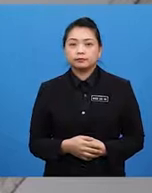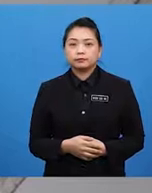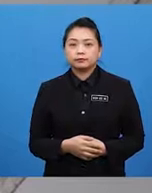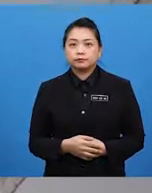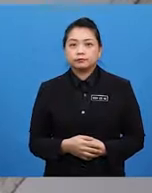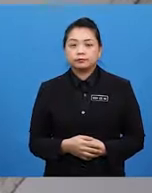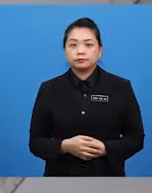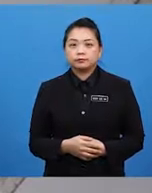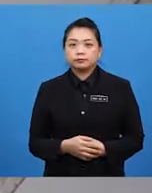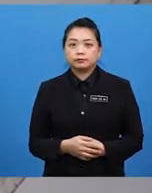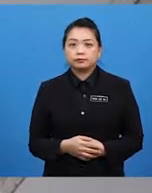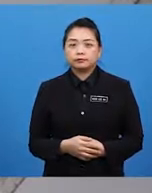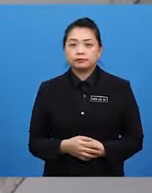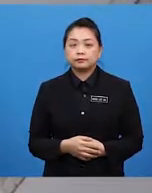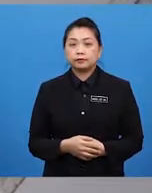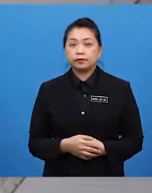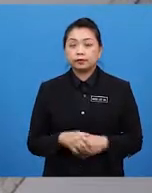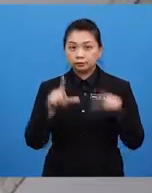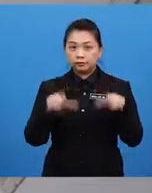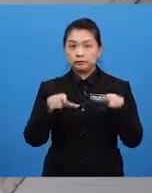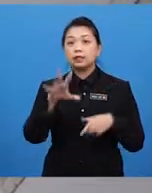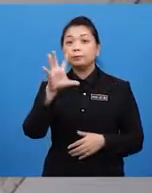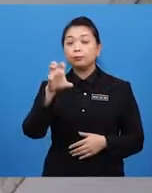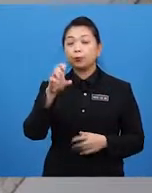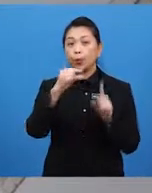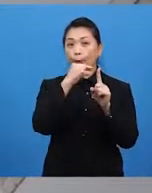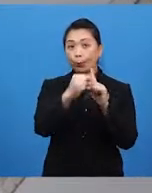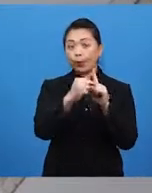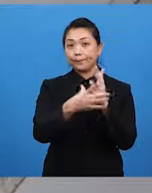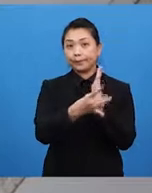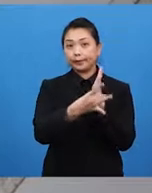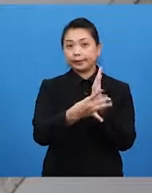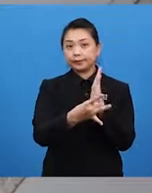aku masukkan 50 gram mentega